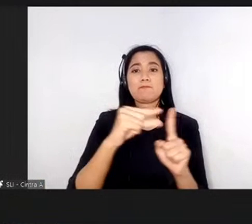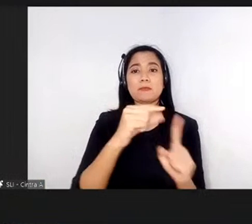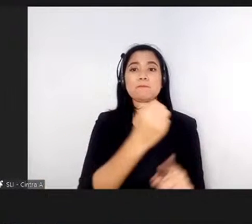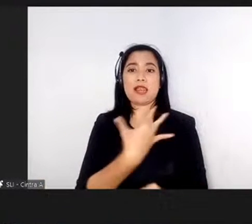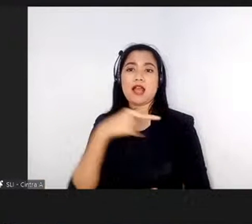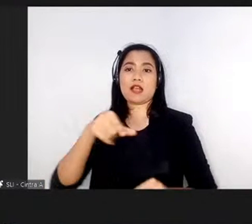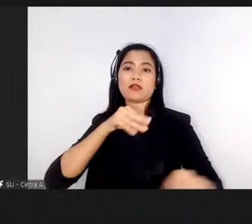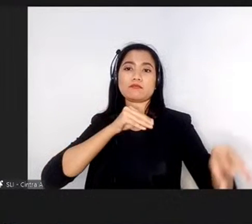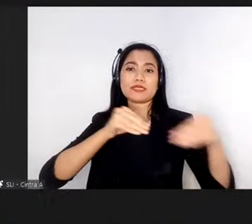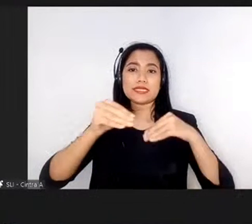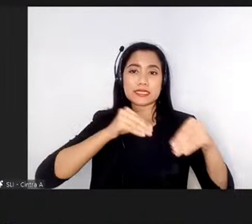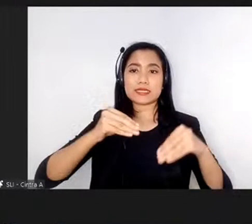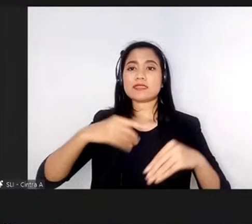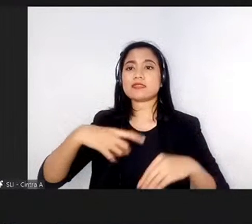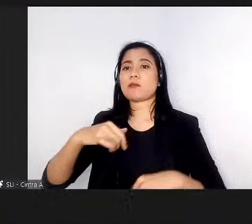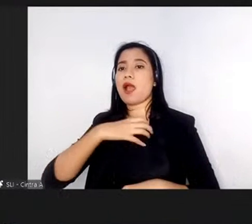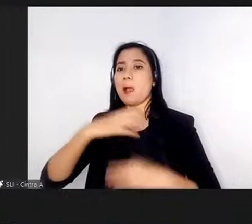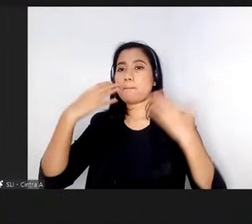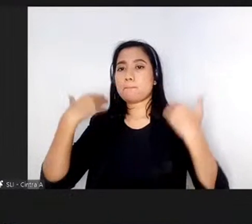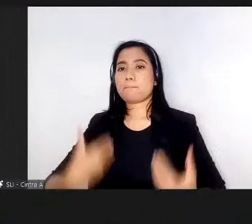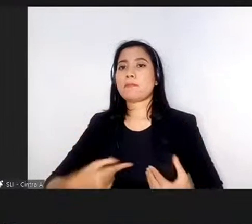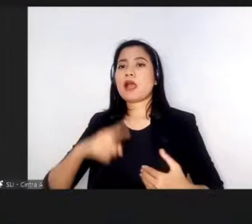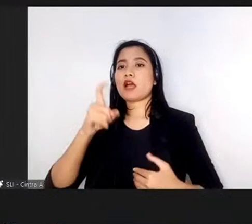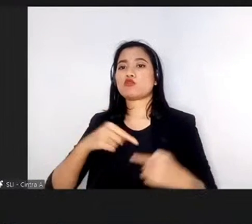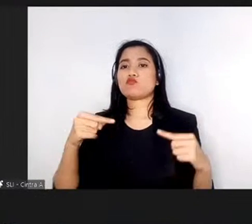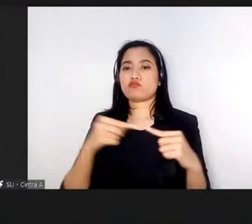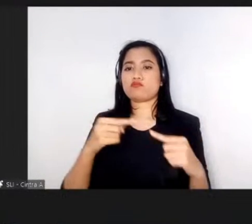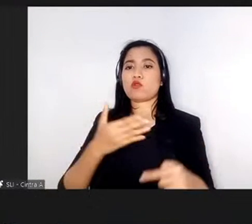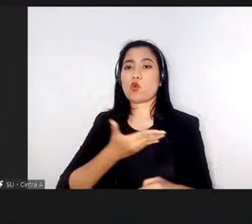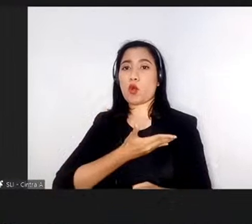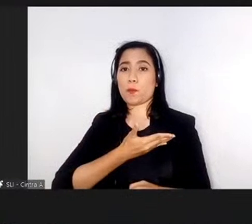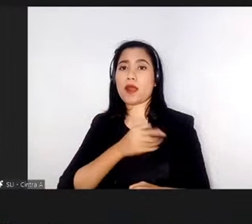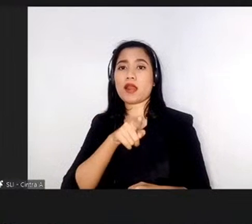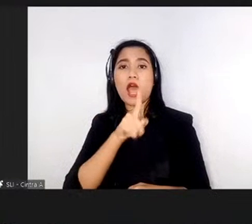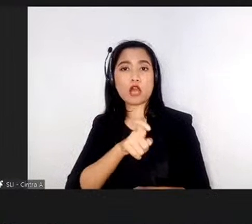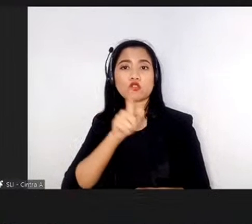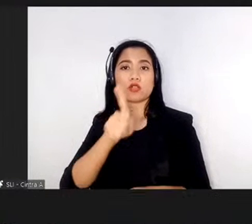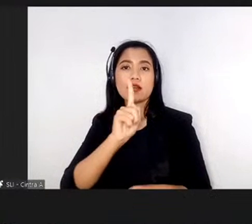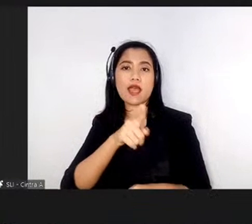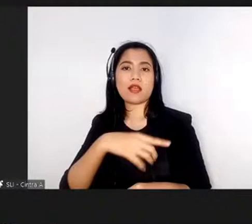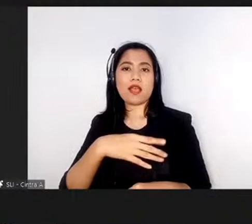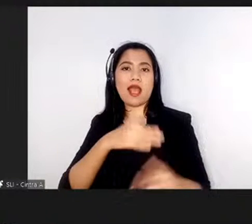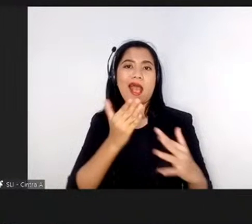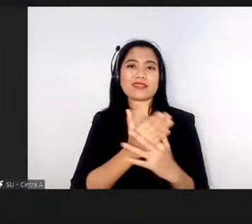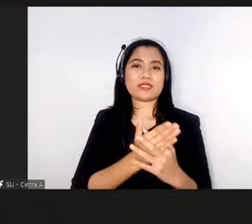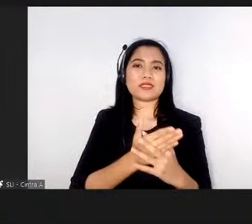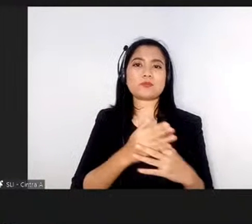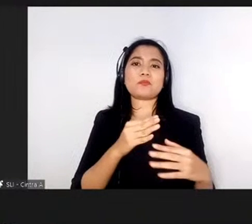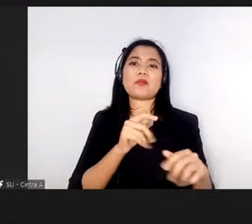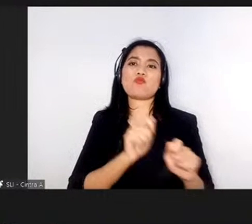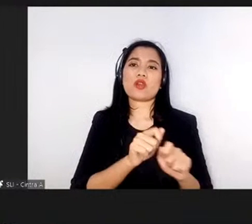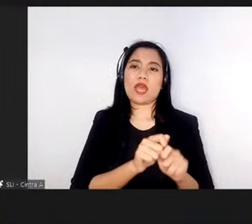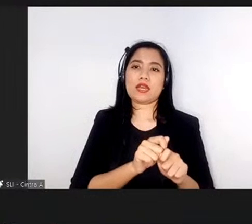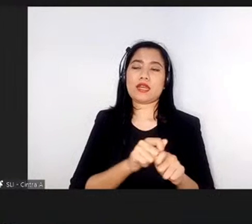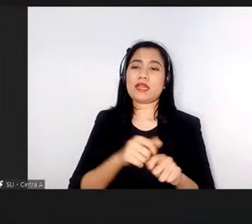harus punya akses untuk mendapatkan pemulihan kemudian tadi ada juga dari ibu ka